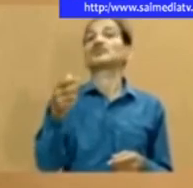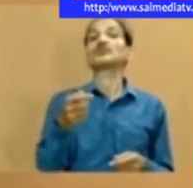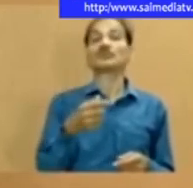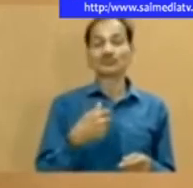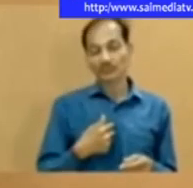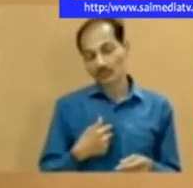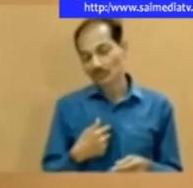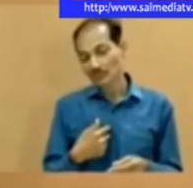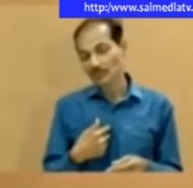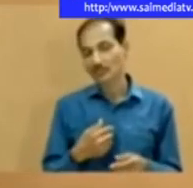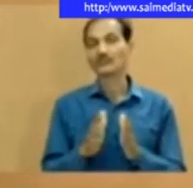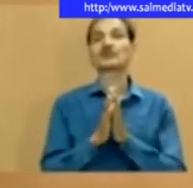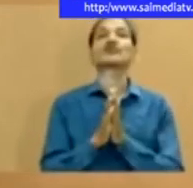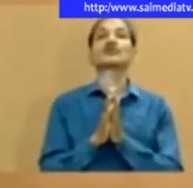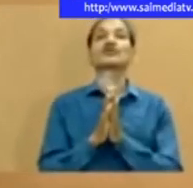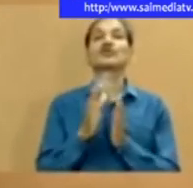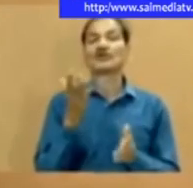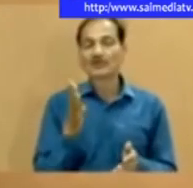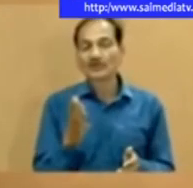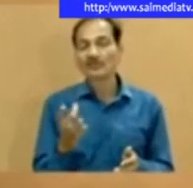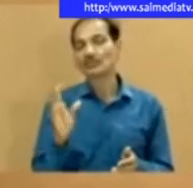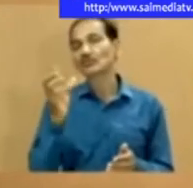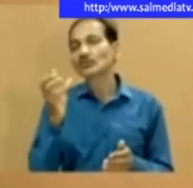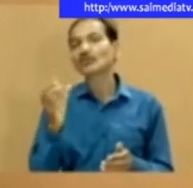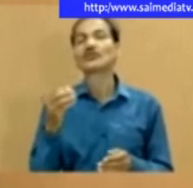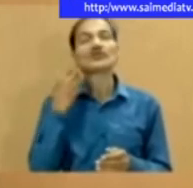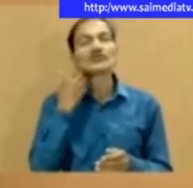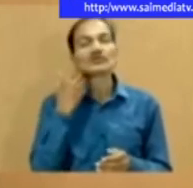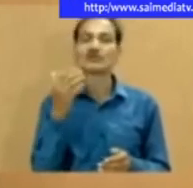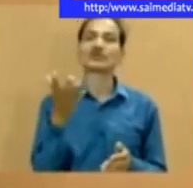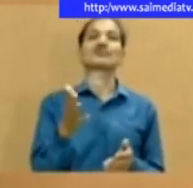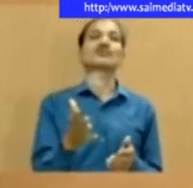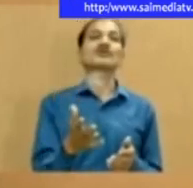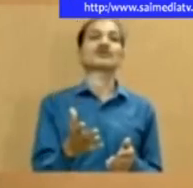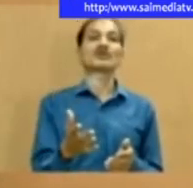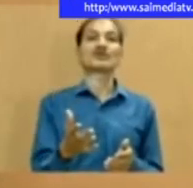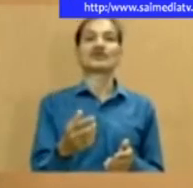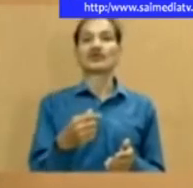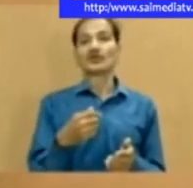ହୁଏ ମୁଁ ସେହି ମୁହୂର୍ତ୍ତରେ ଆପଣମାନଙ୍କୁ ଅବଗତ କରିବି ମୁଁ ଡରି ନାହିଁ ଆପଣ ମଧ୍ୟ ଡରନ୍ତୁ ନାହିଁ।